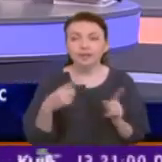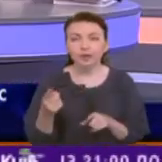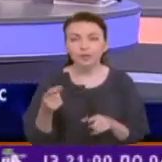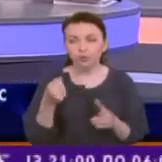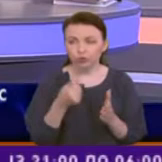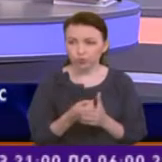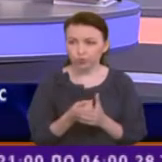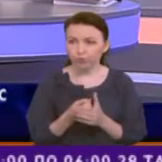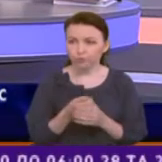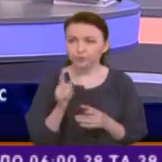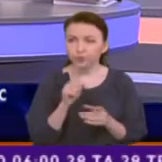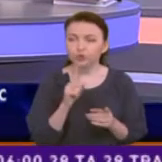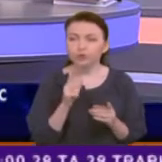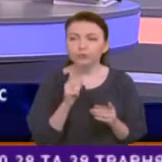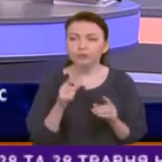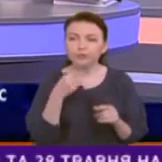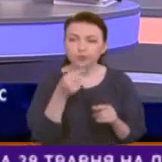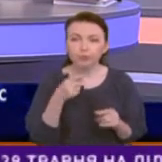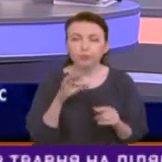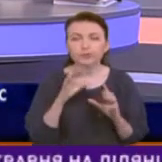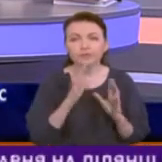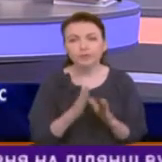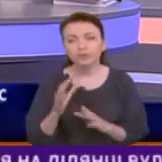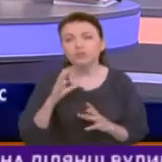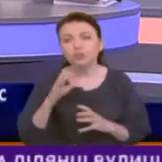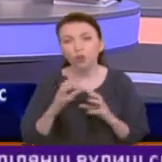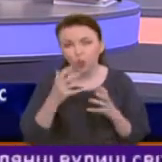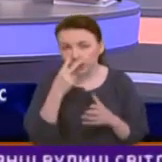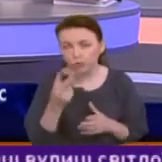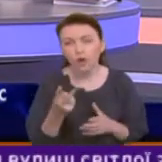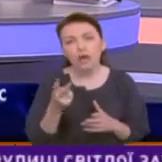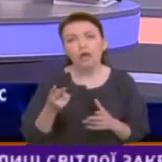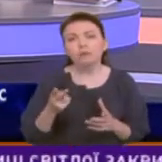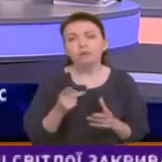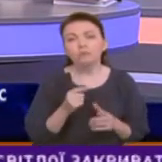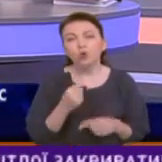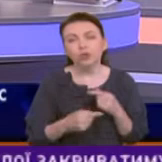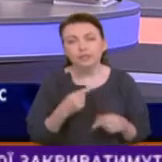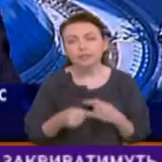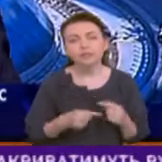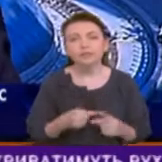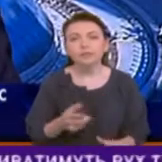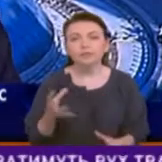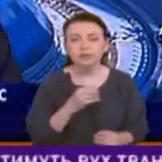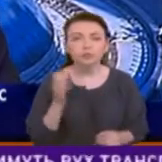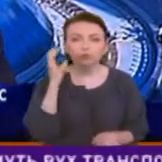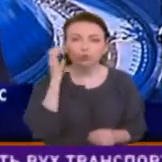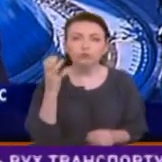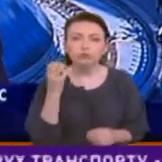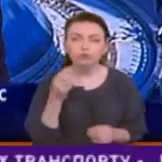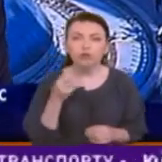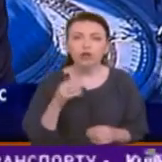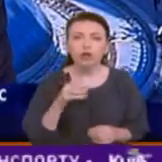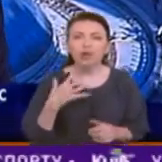до того, що я проанонсував, систему світогляду, покоління, міжнародна мережа. Давайте послухаємо ще